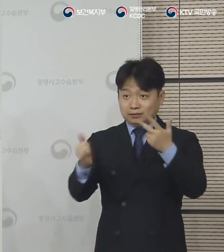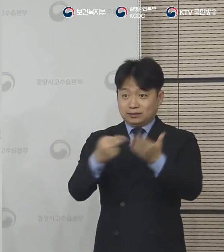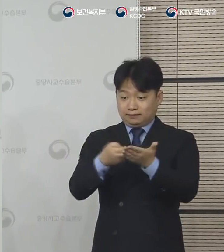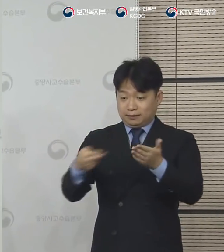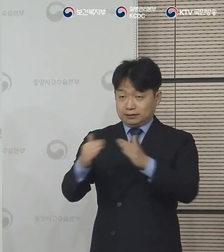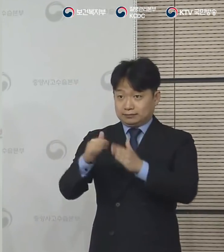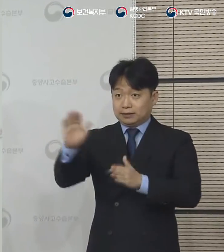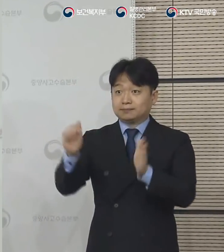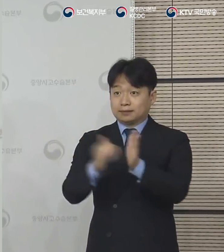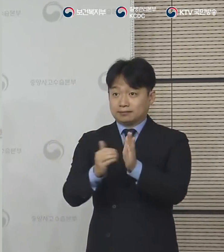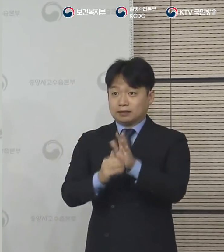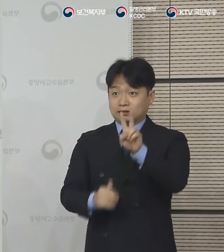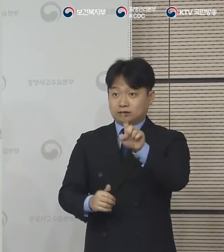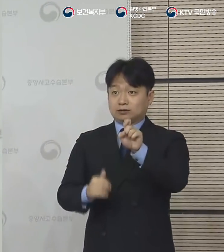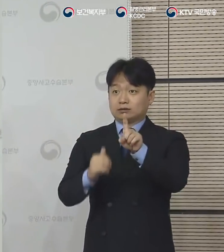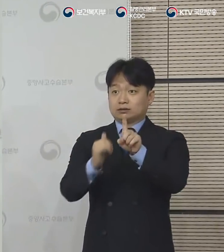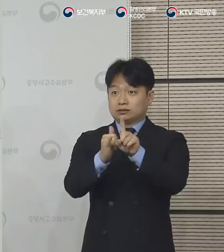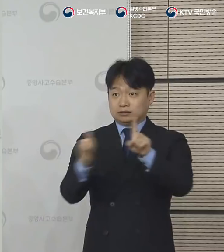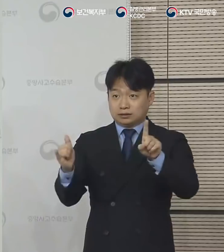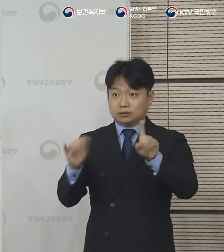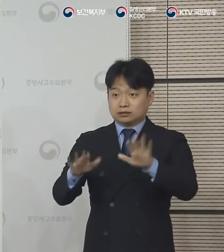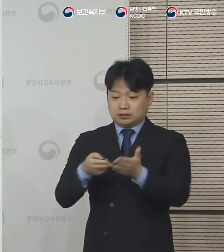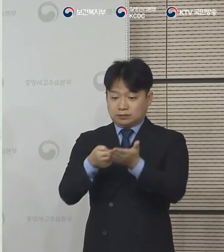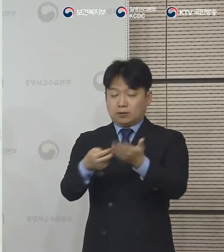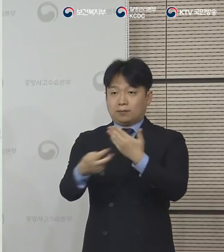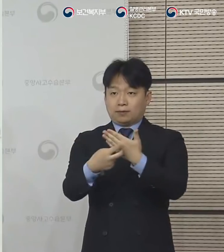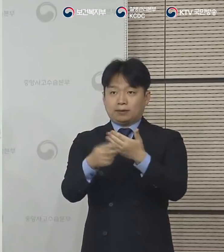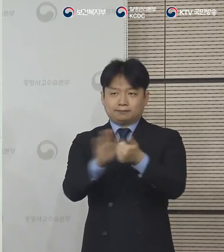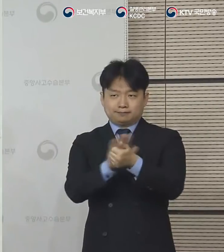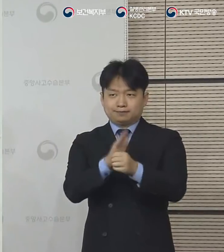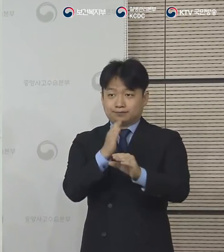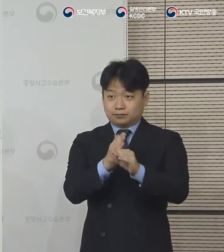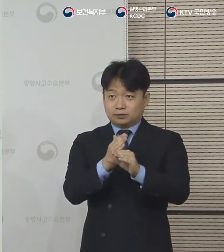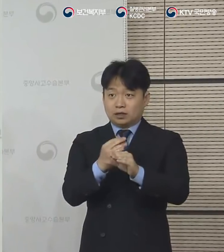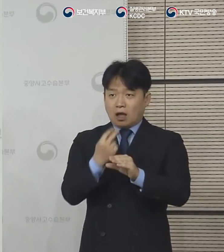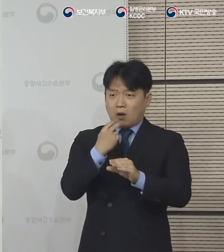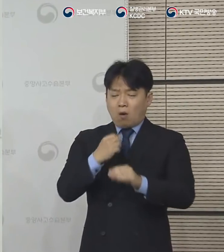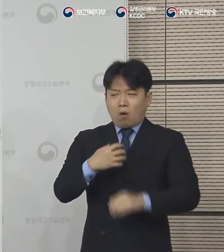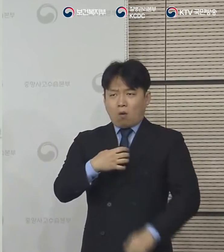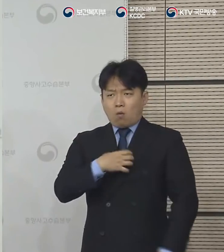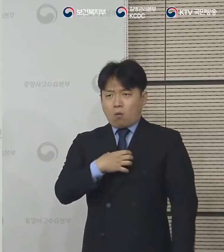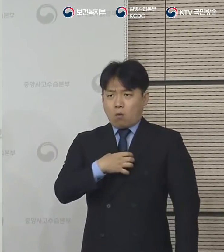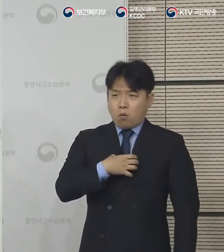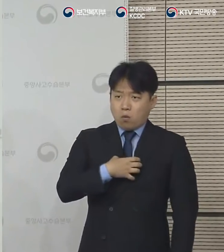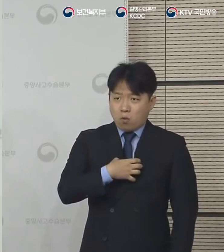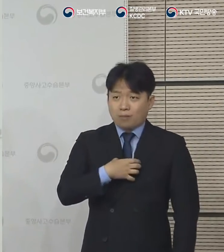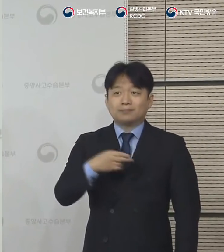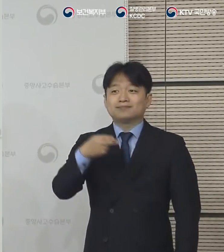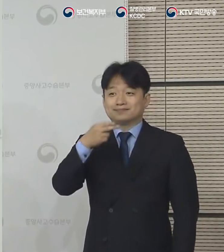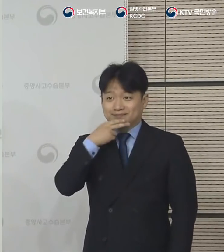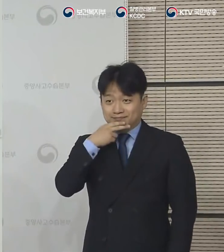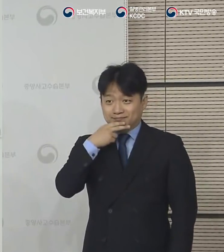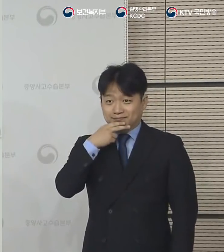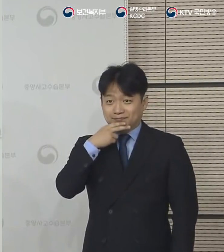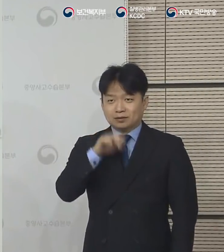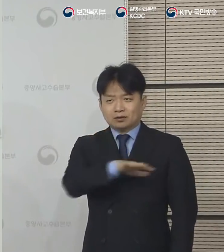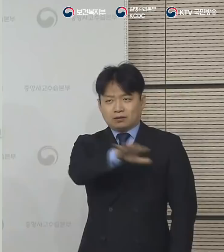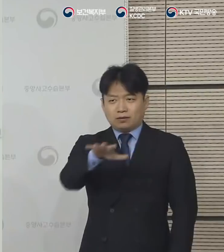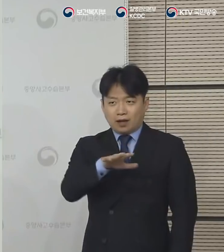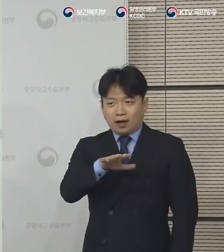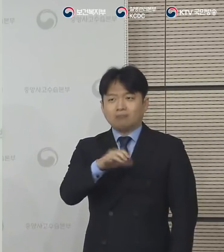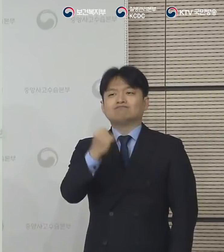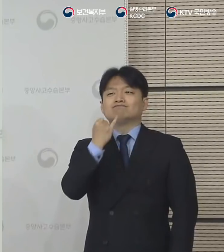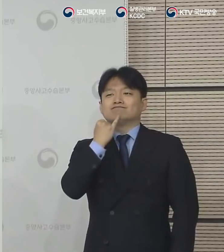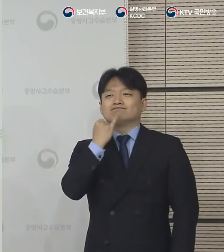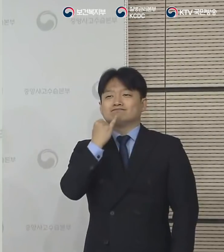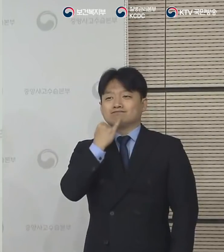퇴원하여서 21명이 현재 입원 치료 중이며 생명이 위험할 정도의 중증 환자는 없어 모두 양호한